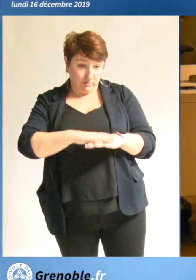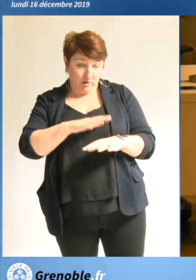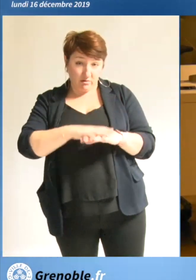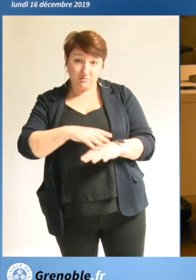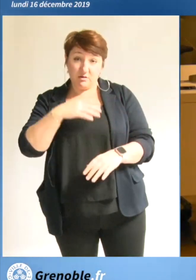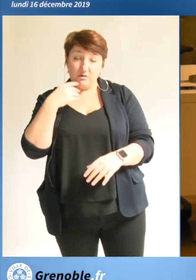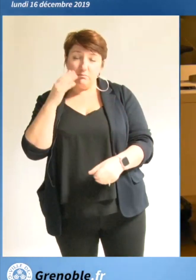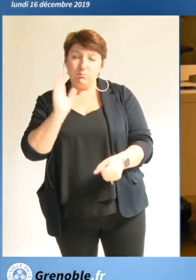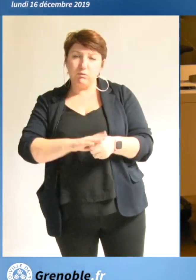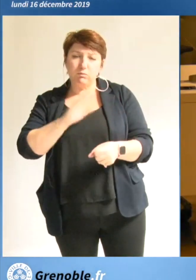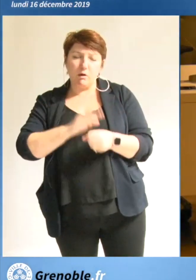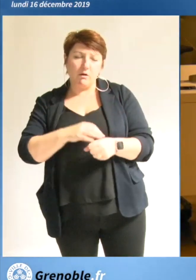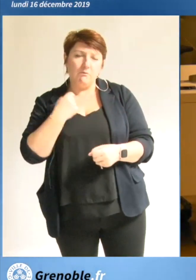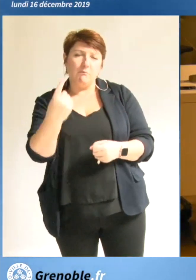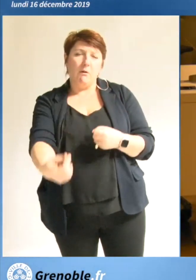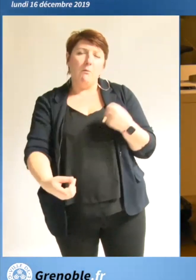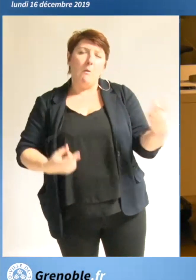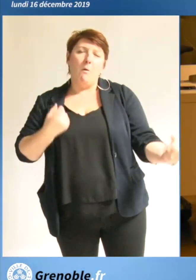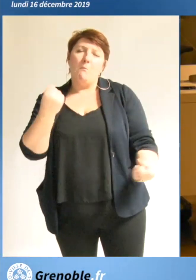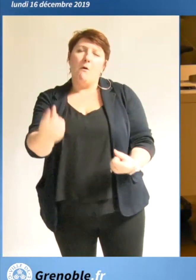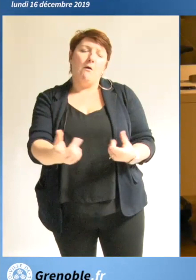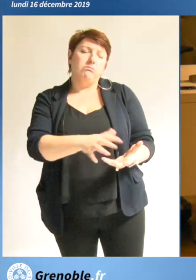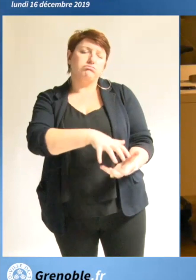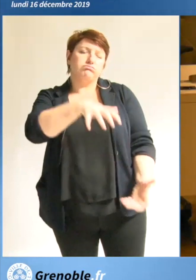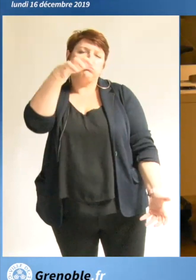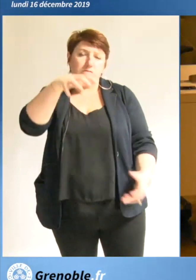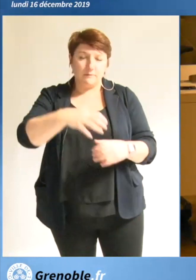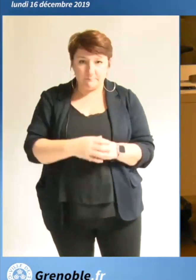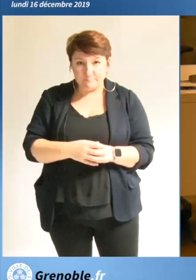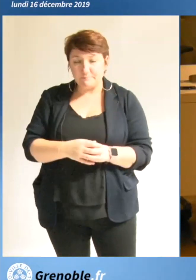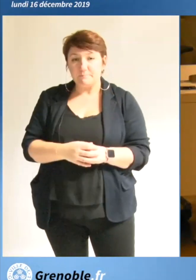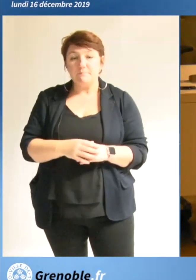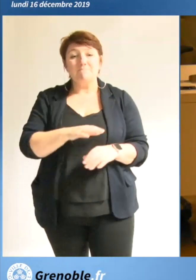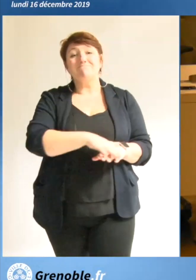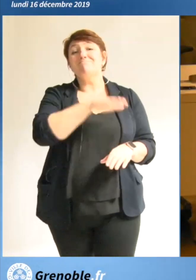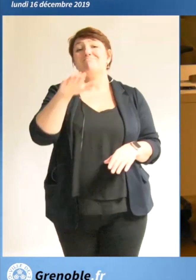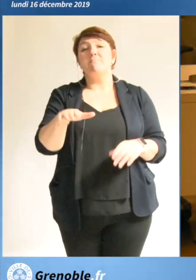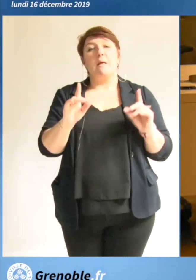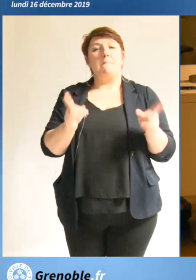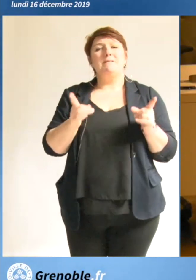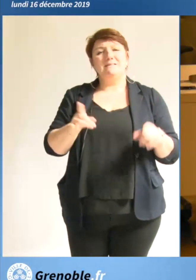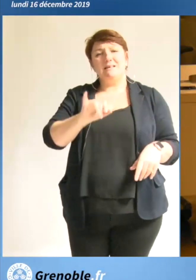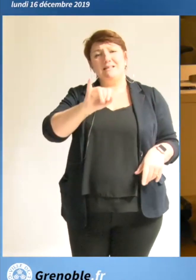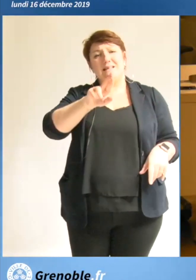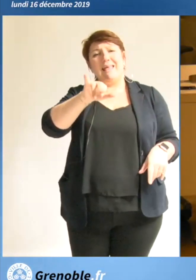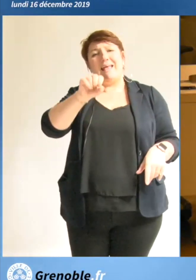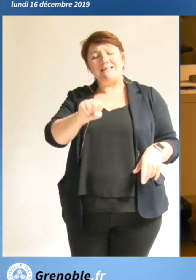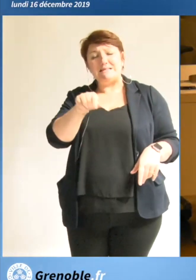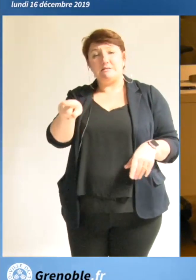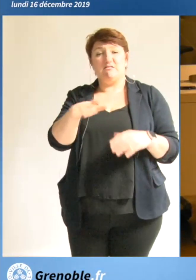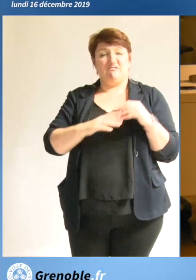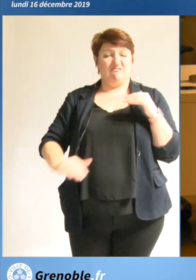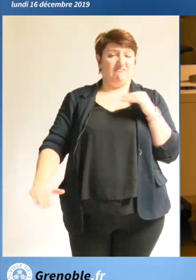afférents. Et quand on regarde un peu plus loin la friche de la piscine des Iris qui borde